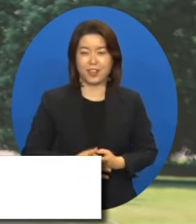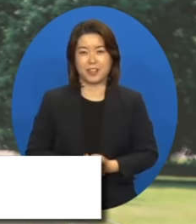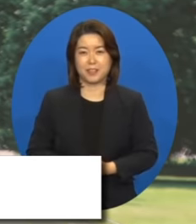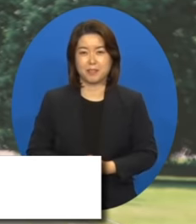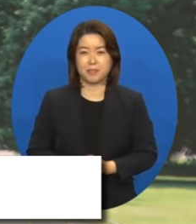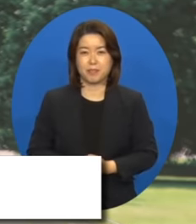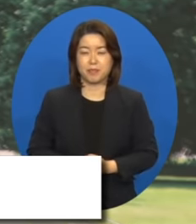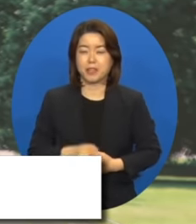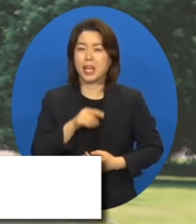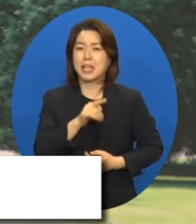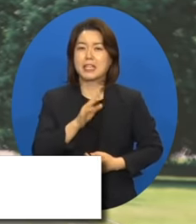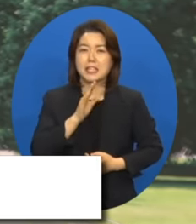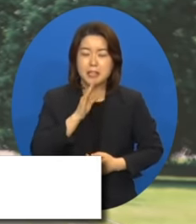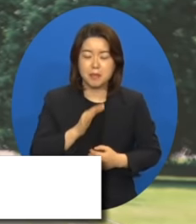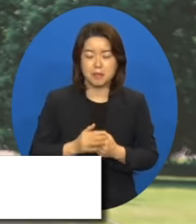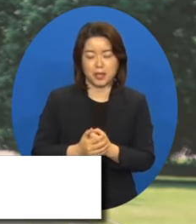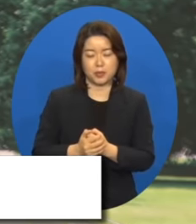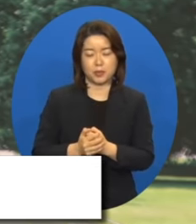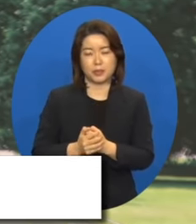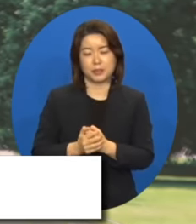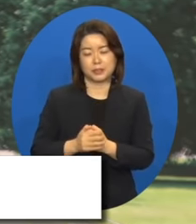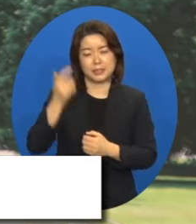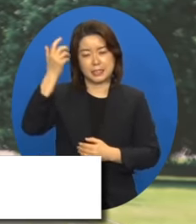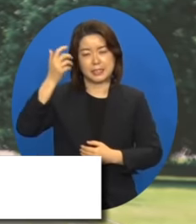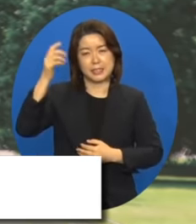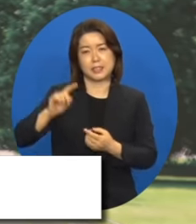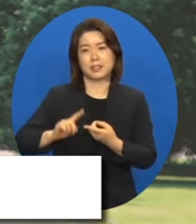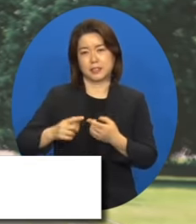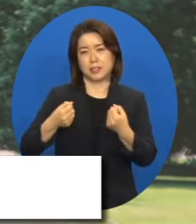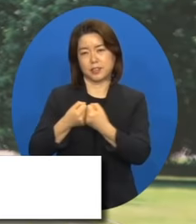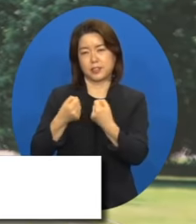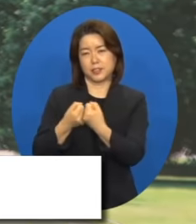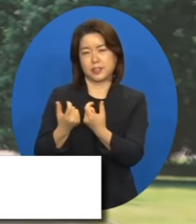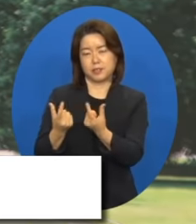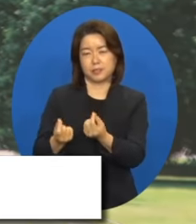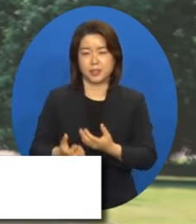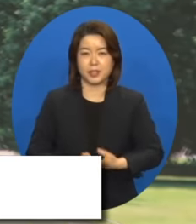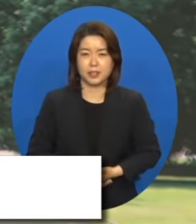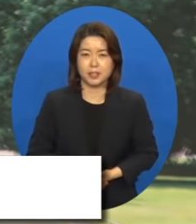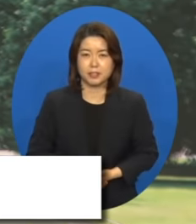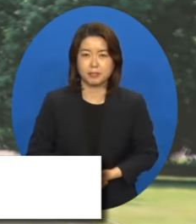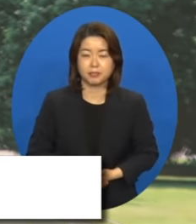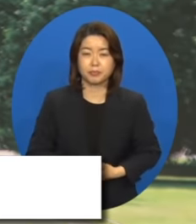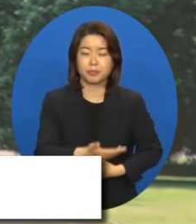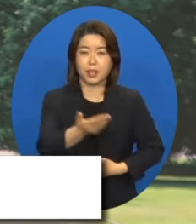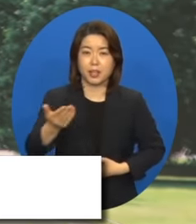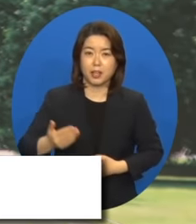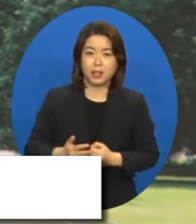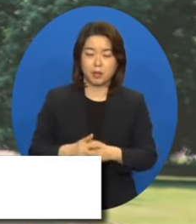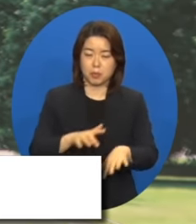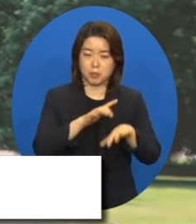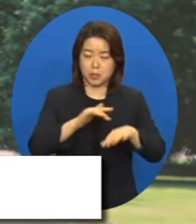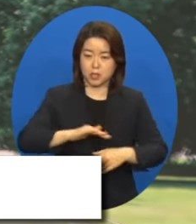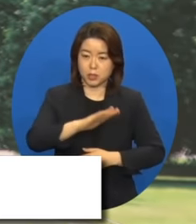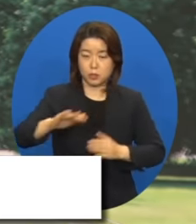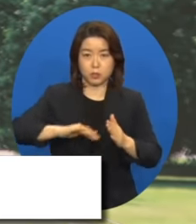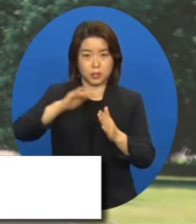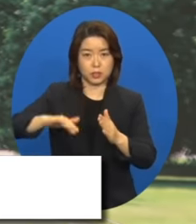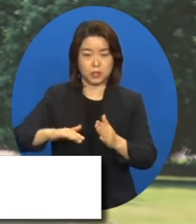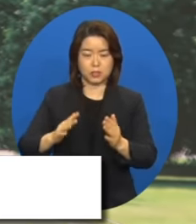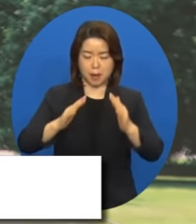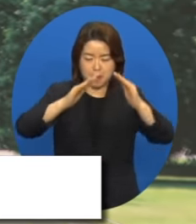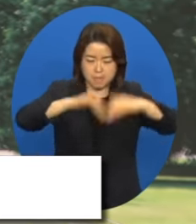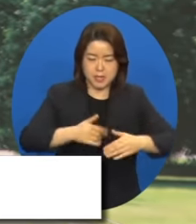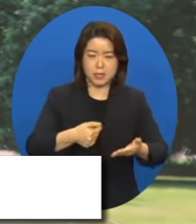이것이 바로 진짜 영적 전쟁인 것입니다. 여러분, 마귀가 우리 가정을 무너뜨리려고